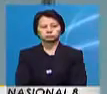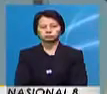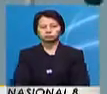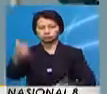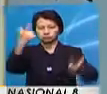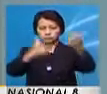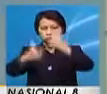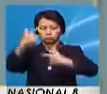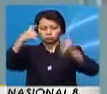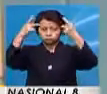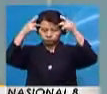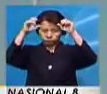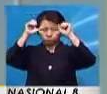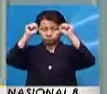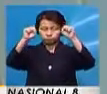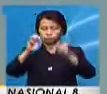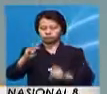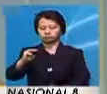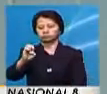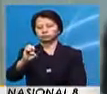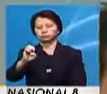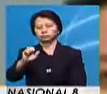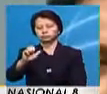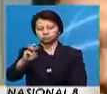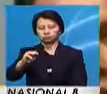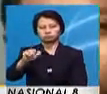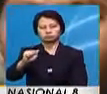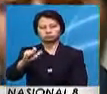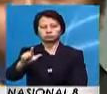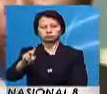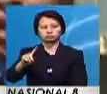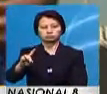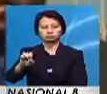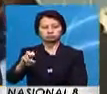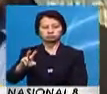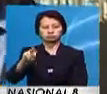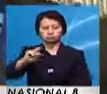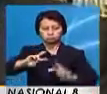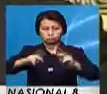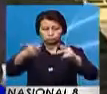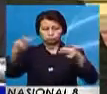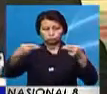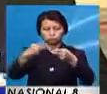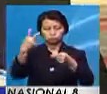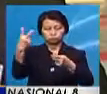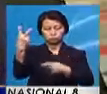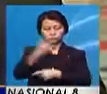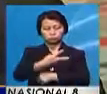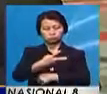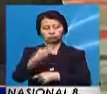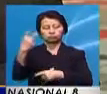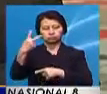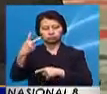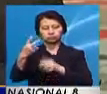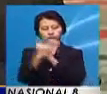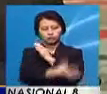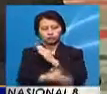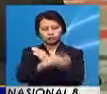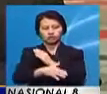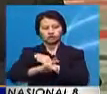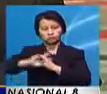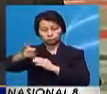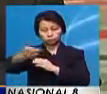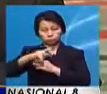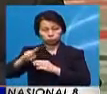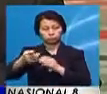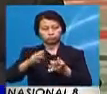Lawatan Presiden Abdullah Yamin ke Malaysia akan meningkatkan lagi hubungan dua hala yang terjalin antara Malaysia dan Maldives,